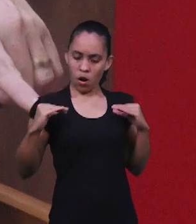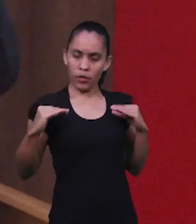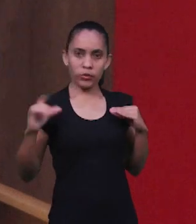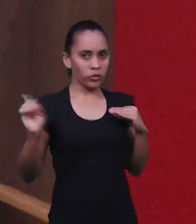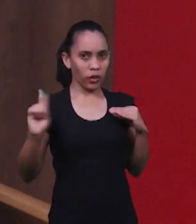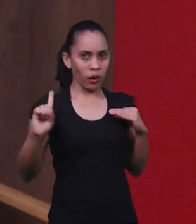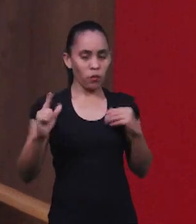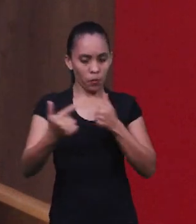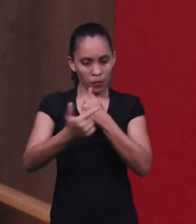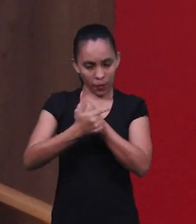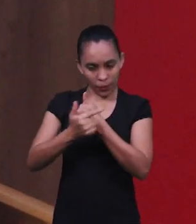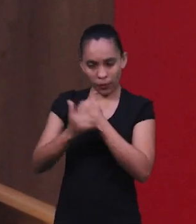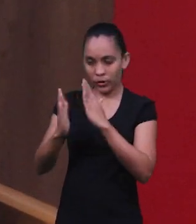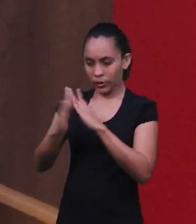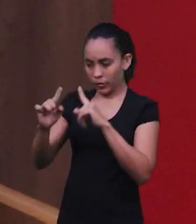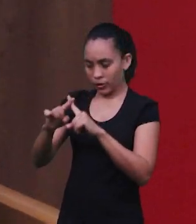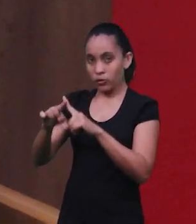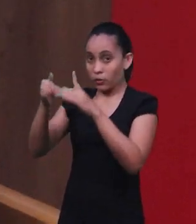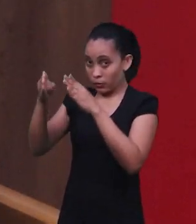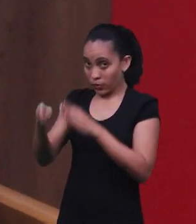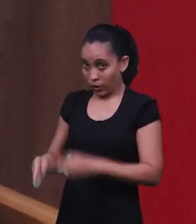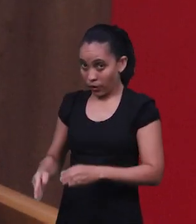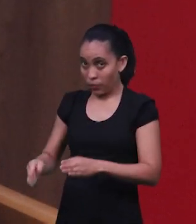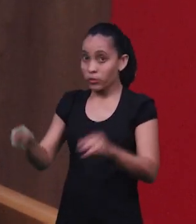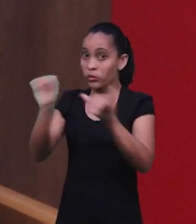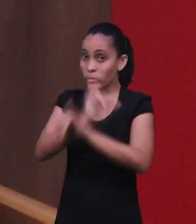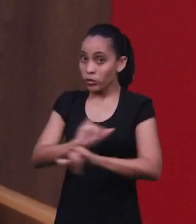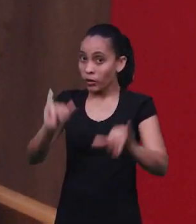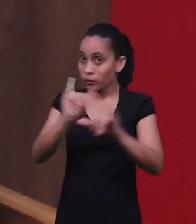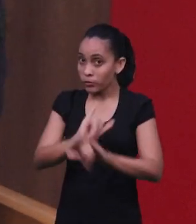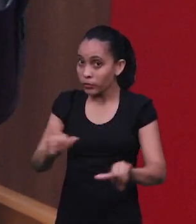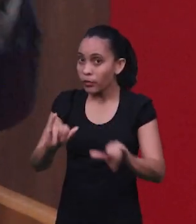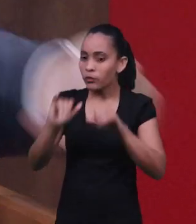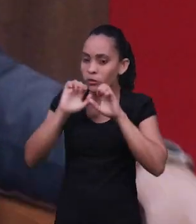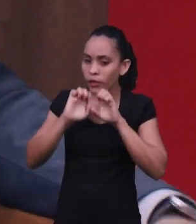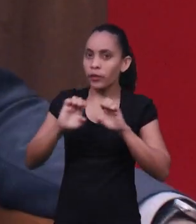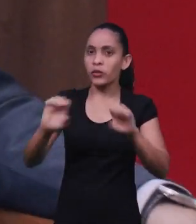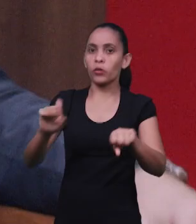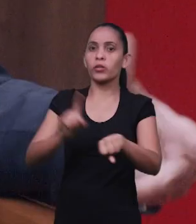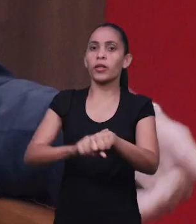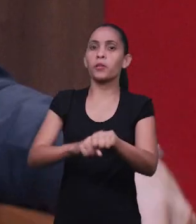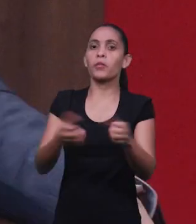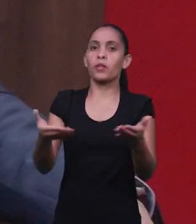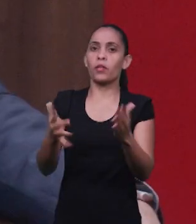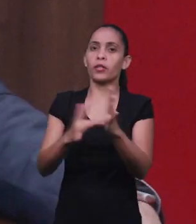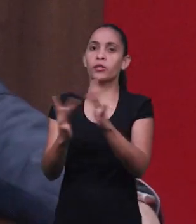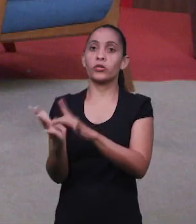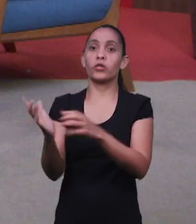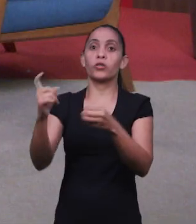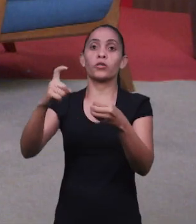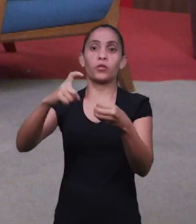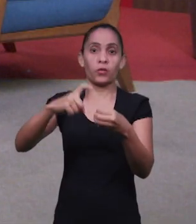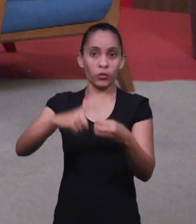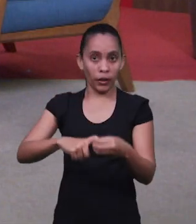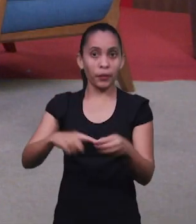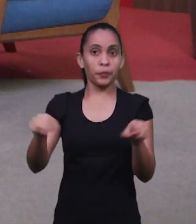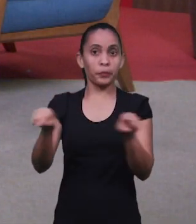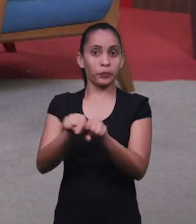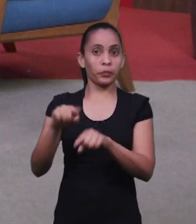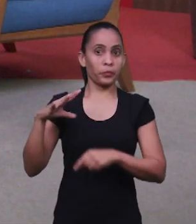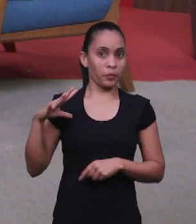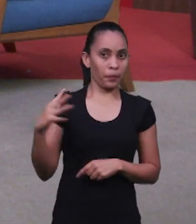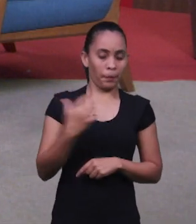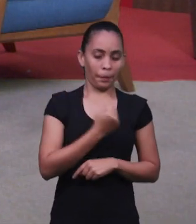l'Église. Annoncer, proclamer, dans notre cas, dans ce temps, le retour du Seigneur Jésus, le salut. Gloire à